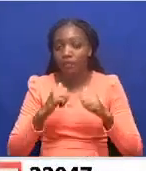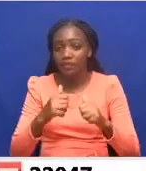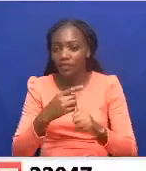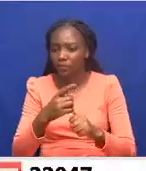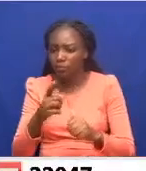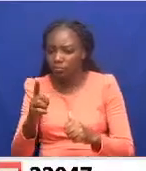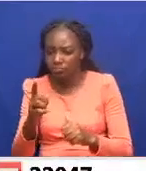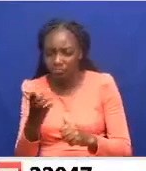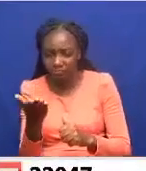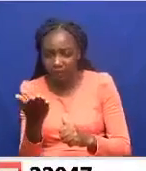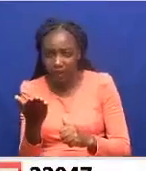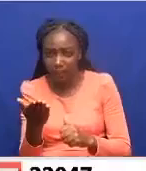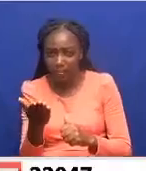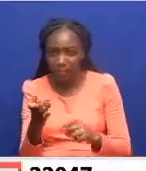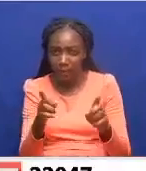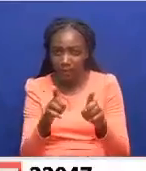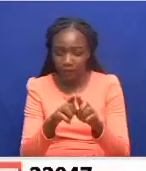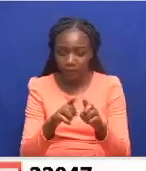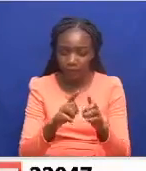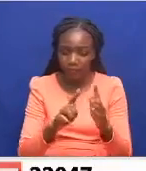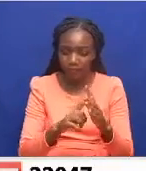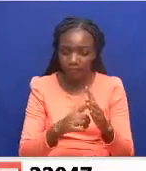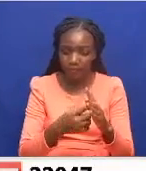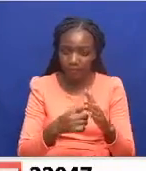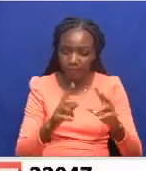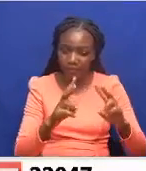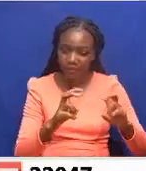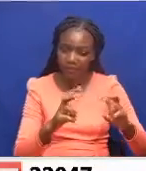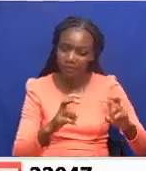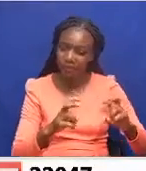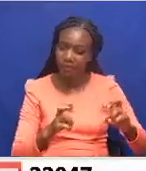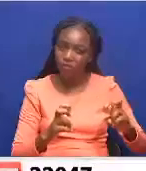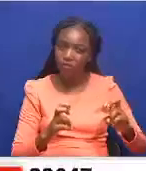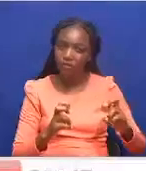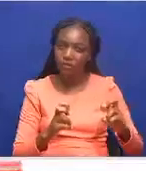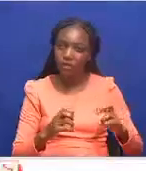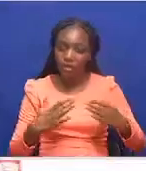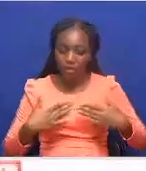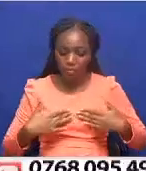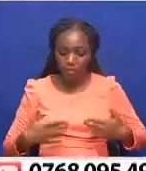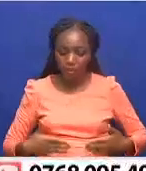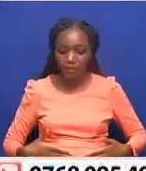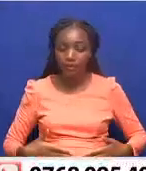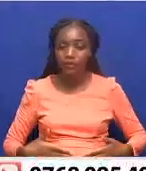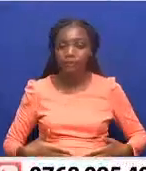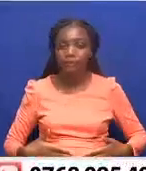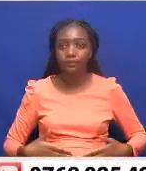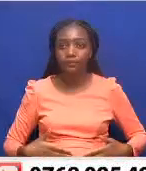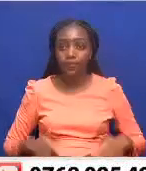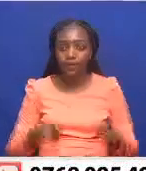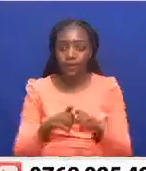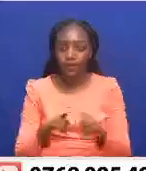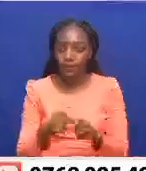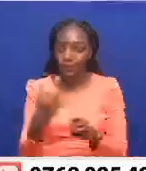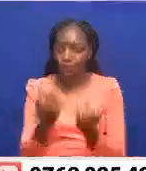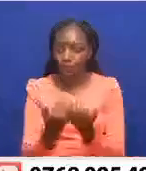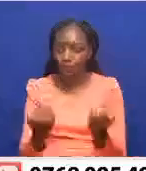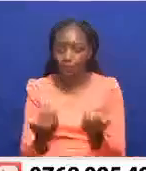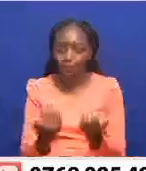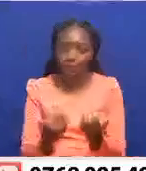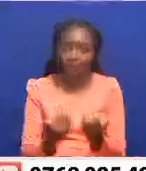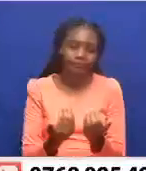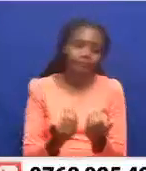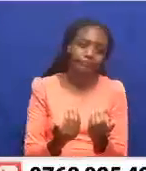moja na kuweza kuanza investigations. Mili ya jamaa huyo na wanawe wawili